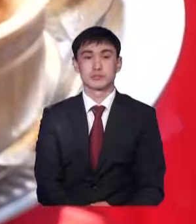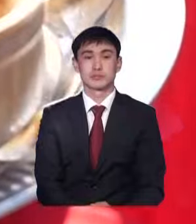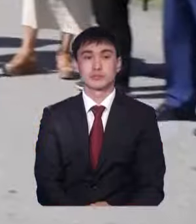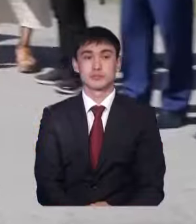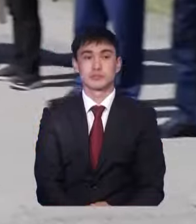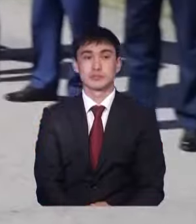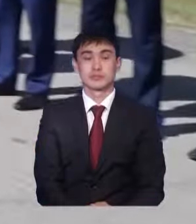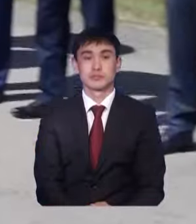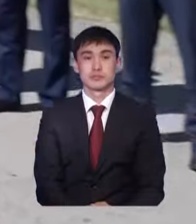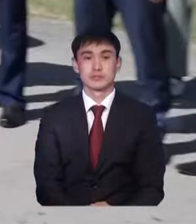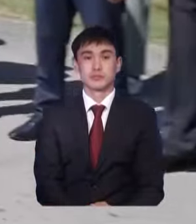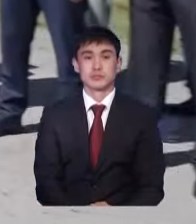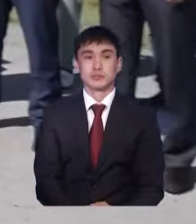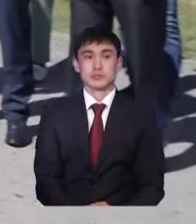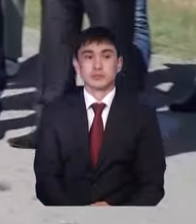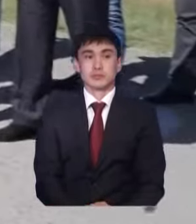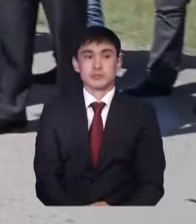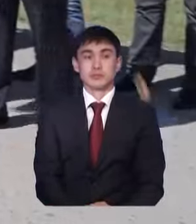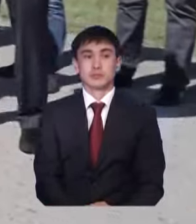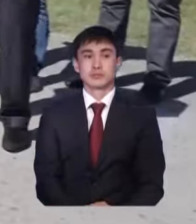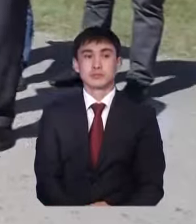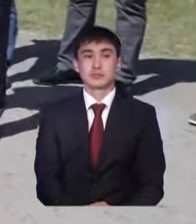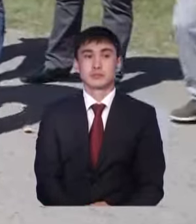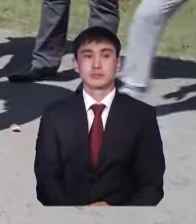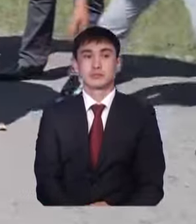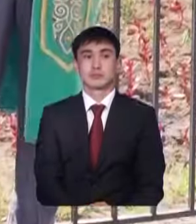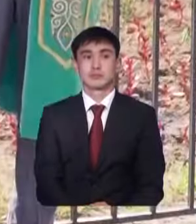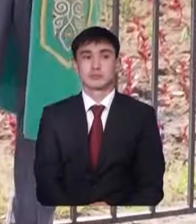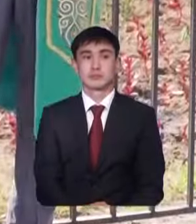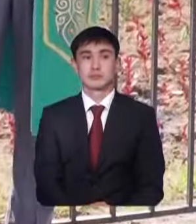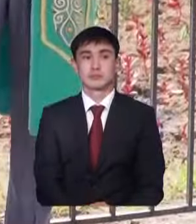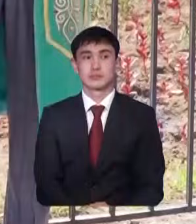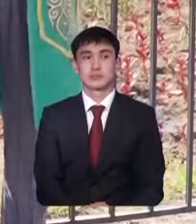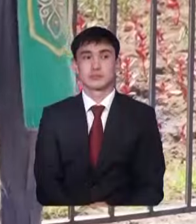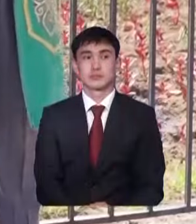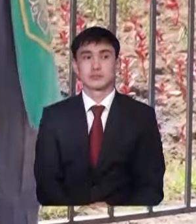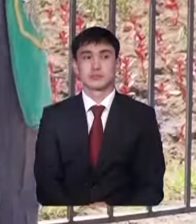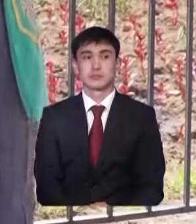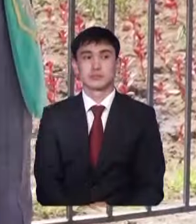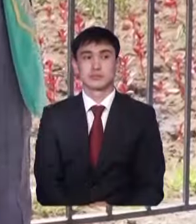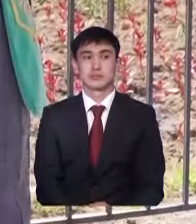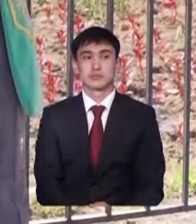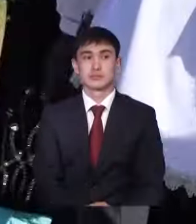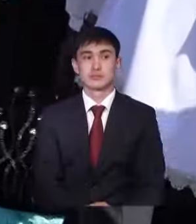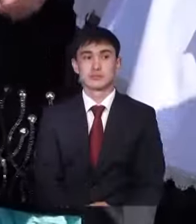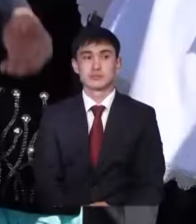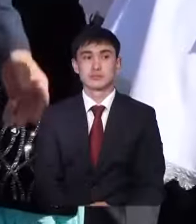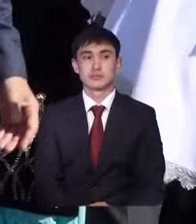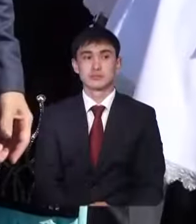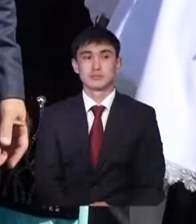қонағына қашанда жүзі жарқыңай. Келіңіздер ай, келіңіздер